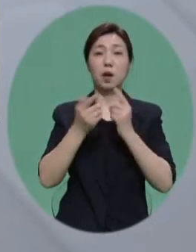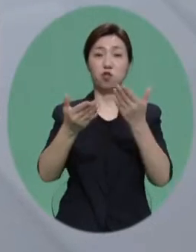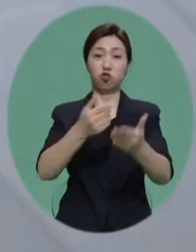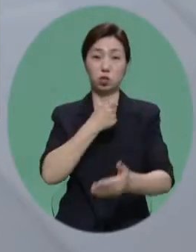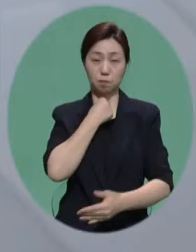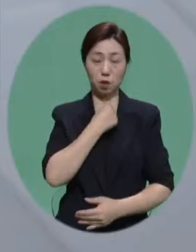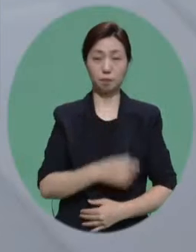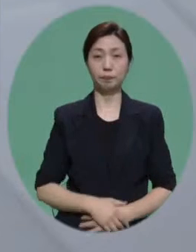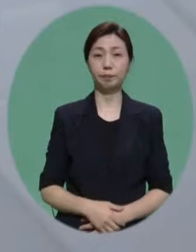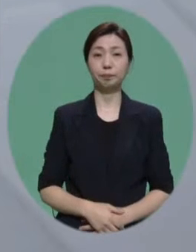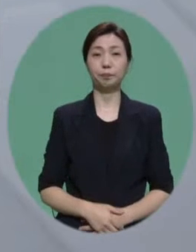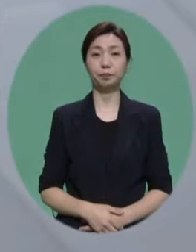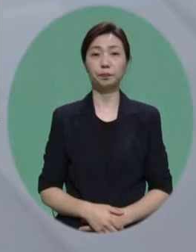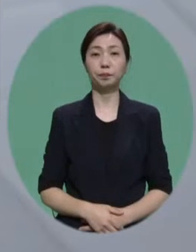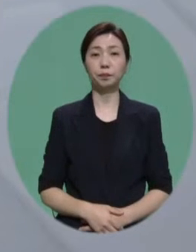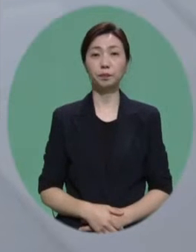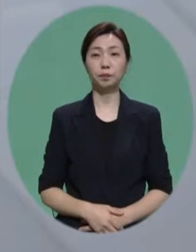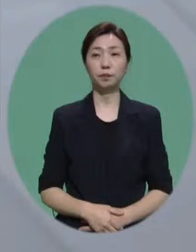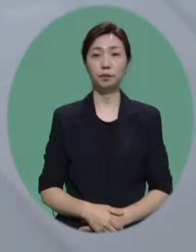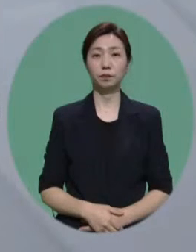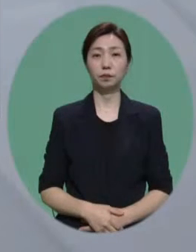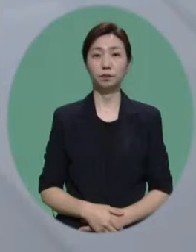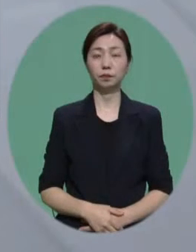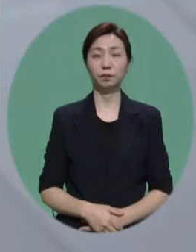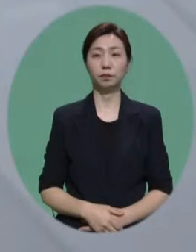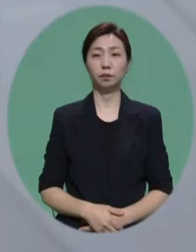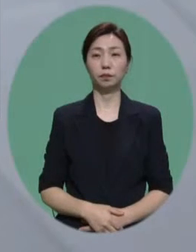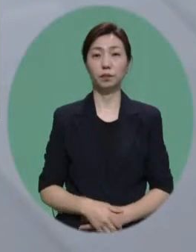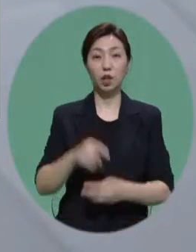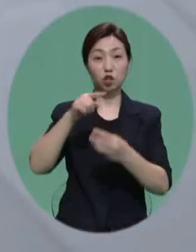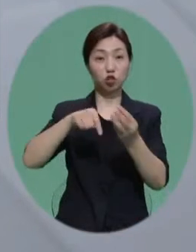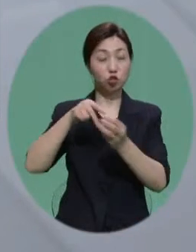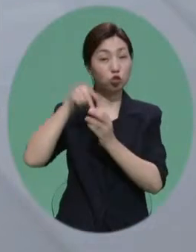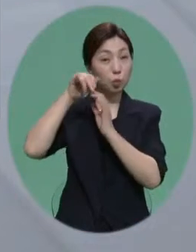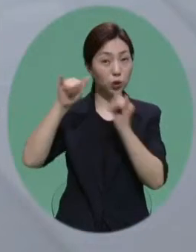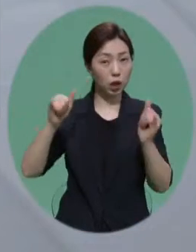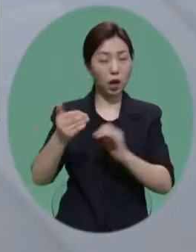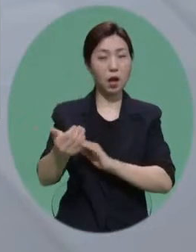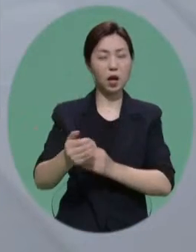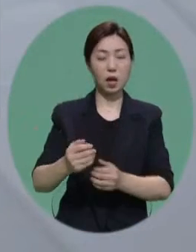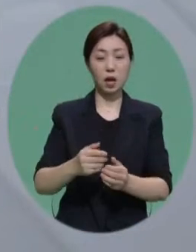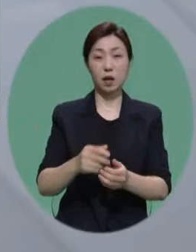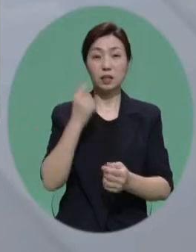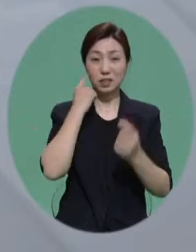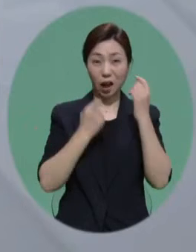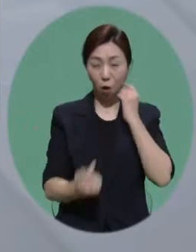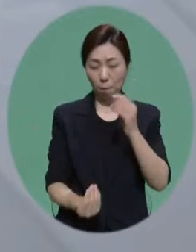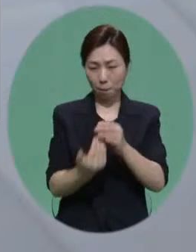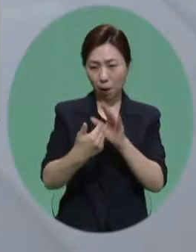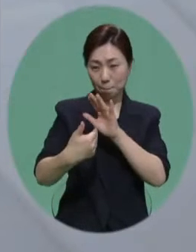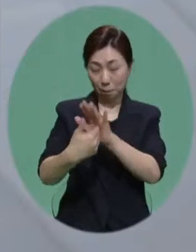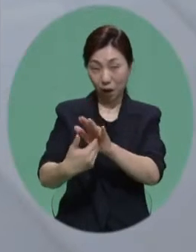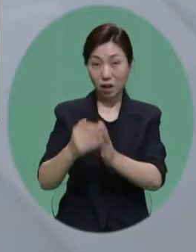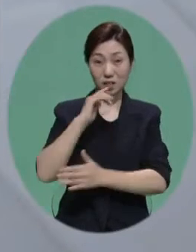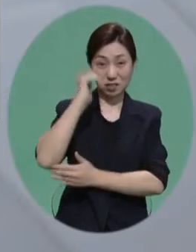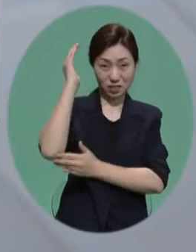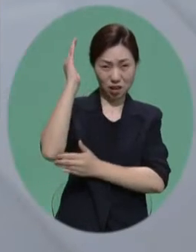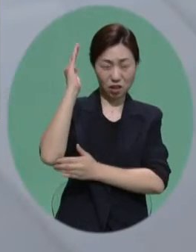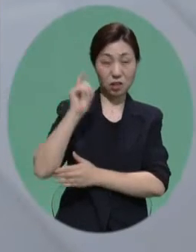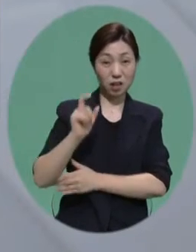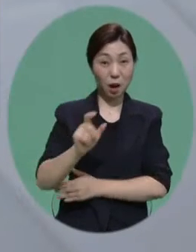겁니다 근데 여기 정말 소 싫어해서 넣어 예방 강화 를 많이 강조를 하시는데 제가 공약 집에